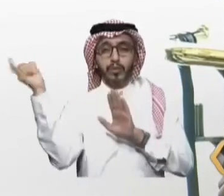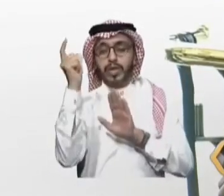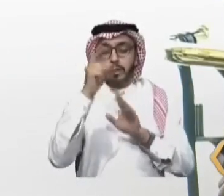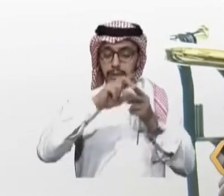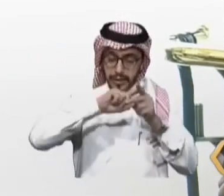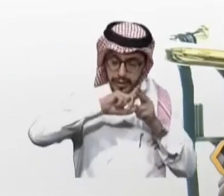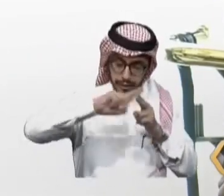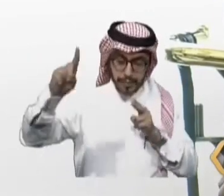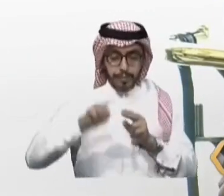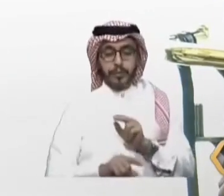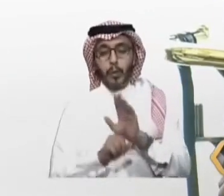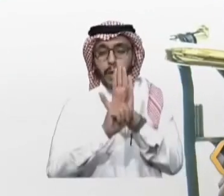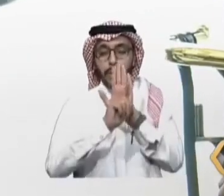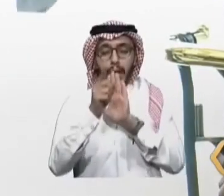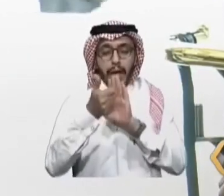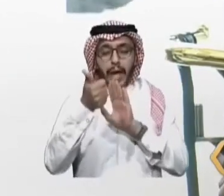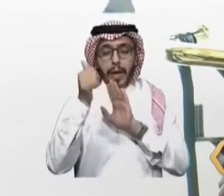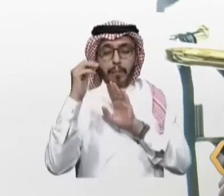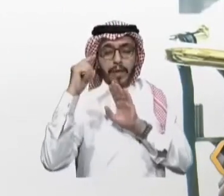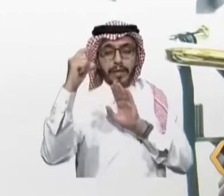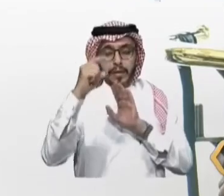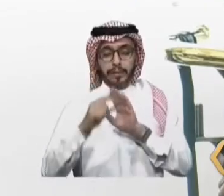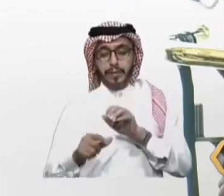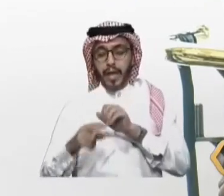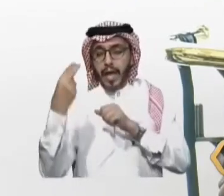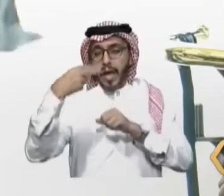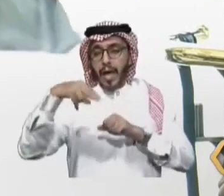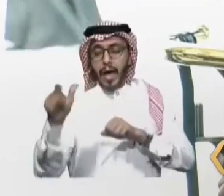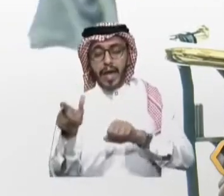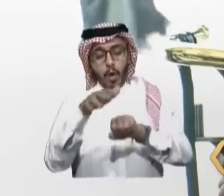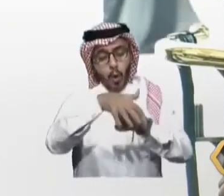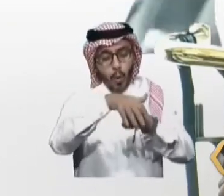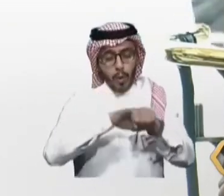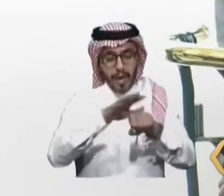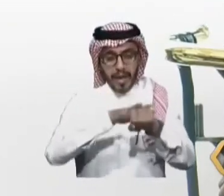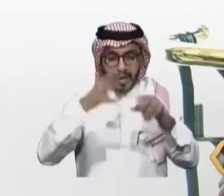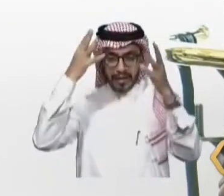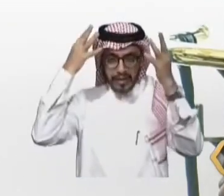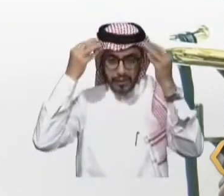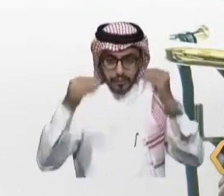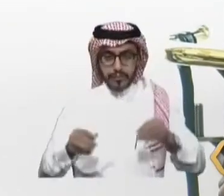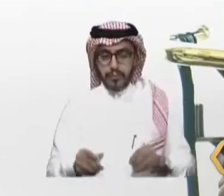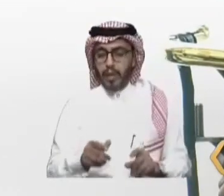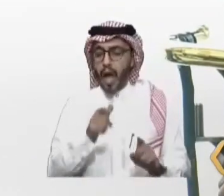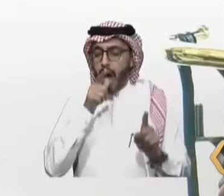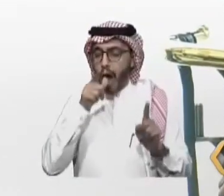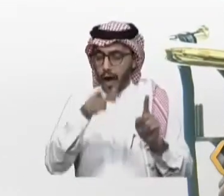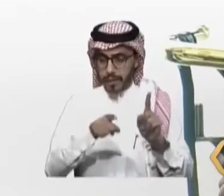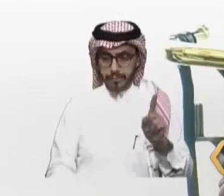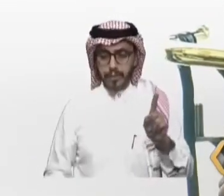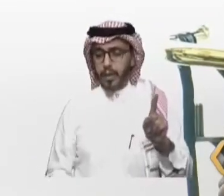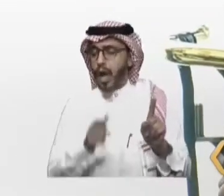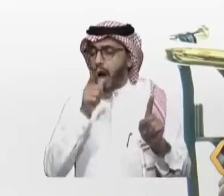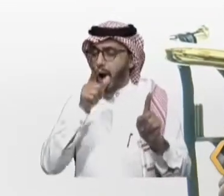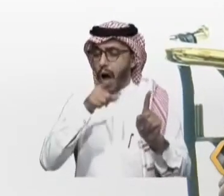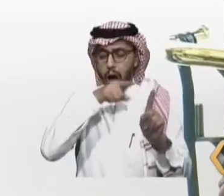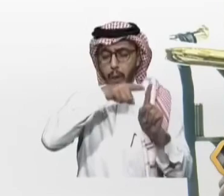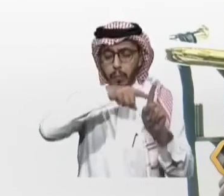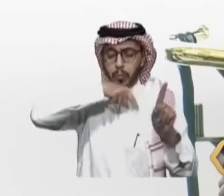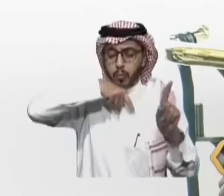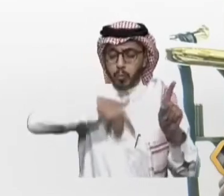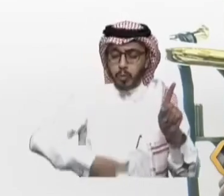صحيحه والإمام أحمد في مسنده عن أبي هريرة رضي الله عنه أنه قال: قال رسول